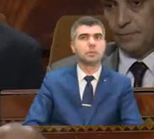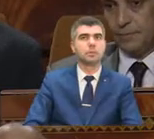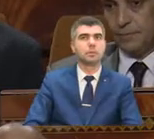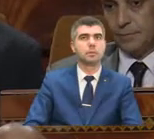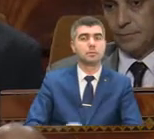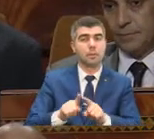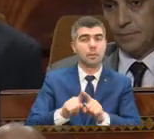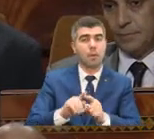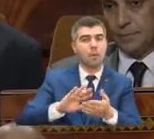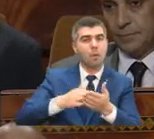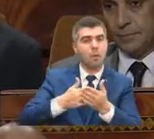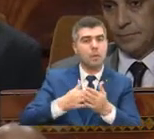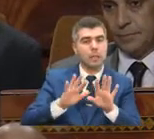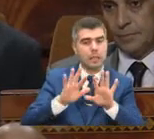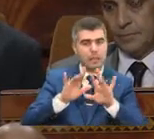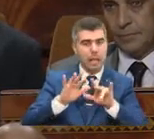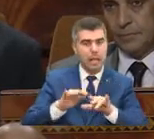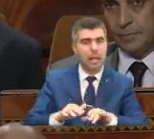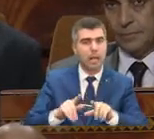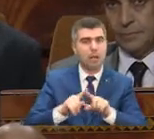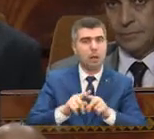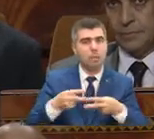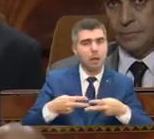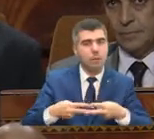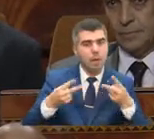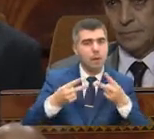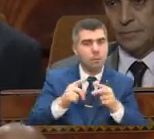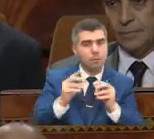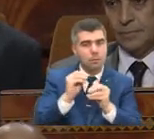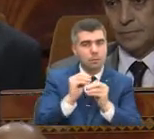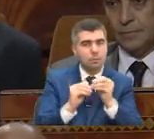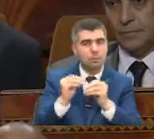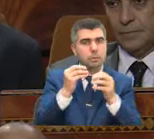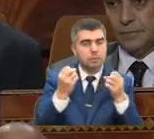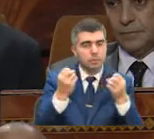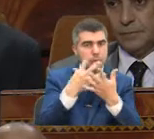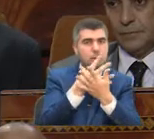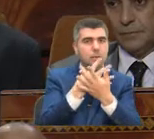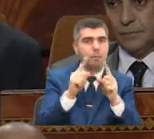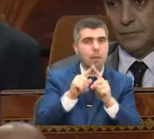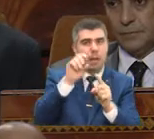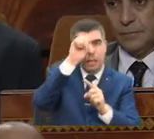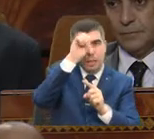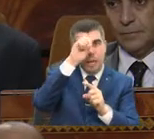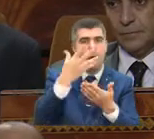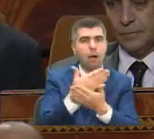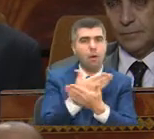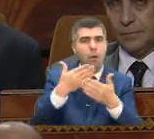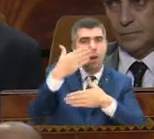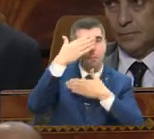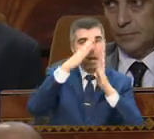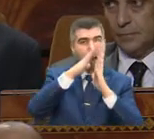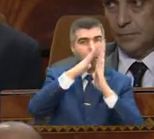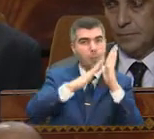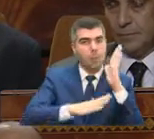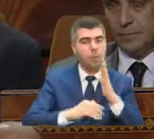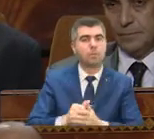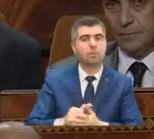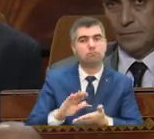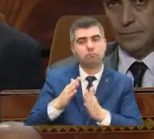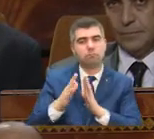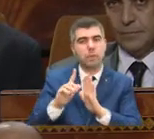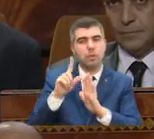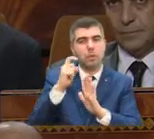سجلت كل تقارير ارتفاع المهول للفاتورة الطاقية بالمغرب، حيث بلغت مع نهاية شهر يوليوز